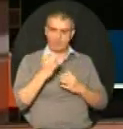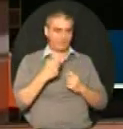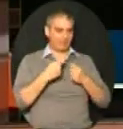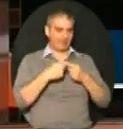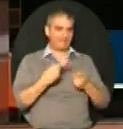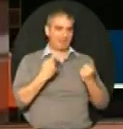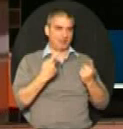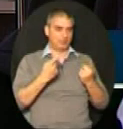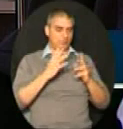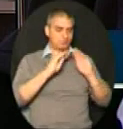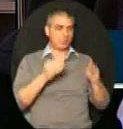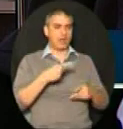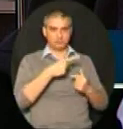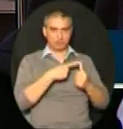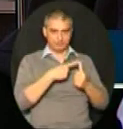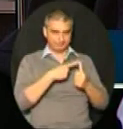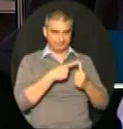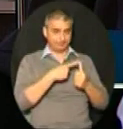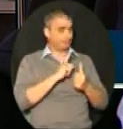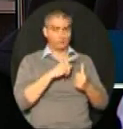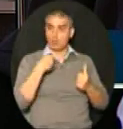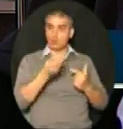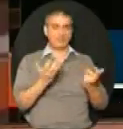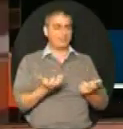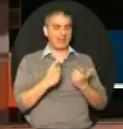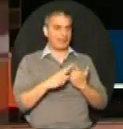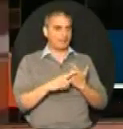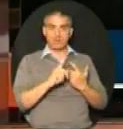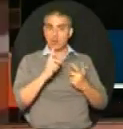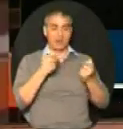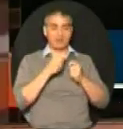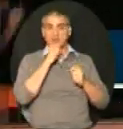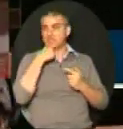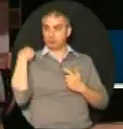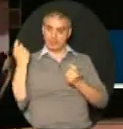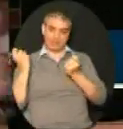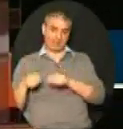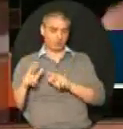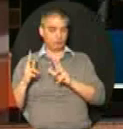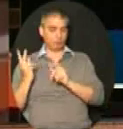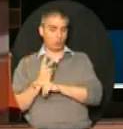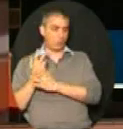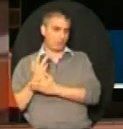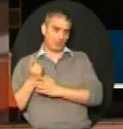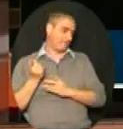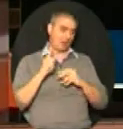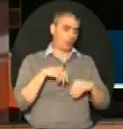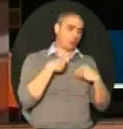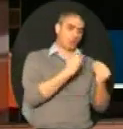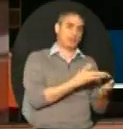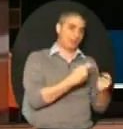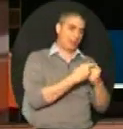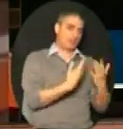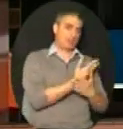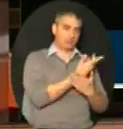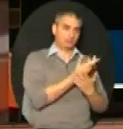חברי מועצת התאגיד. לא נותנים כלים, לא בידי התאגיד הישן לסגור אותו בצורה נורמלית, ולא נותנים בידי